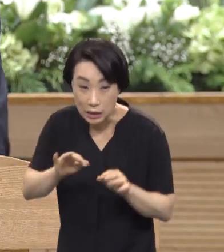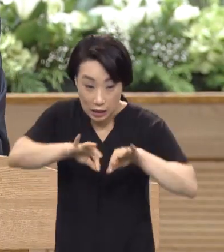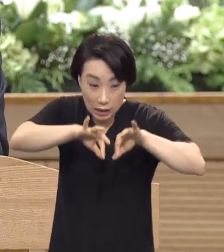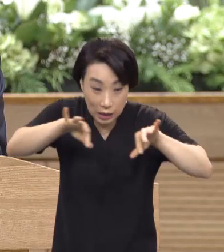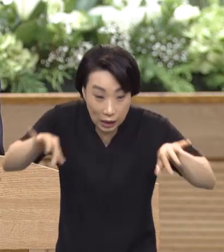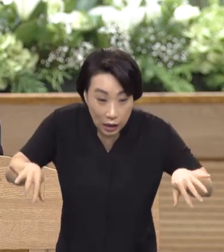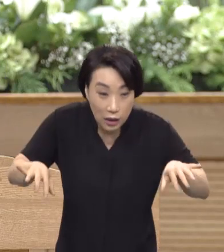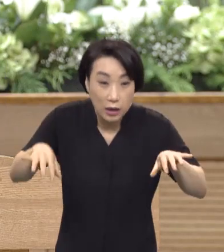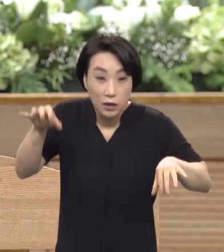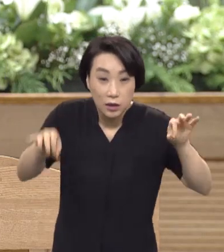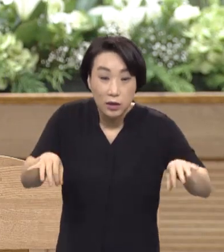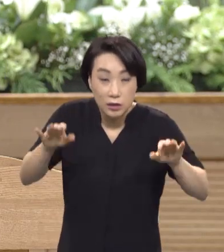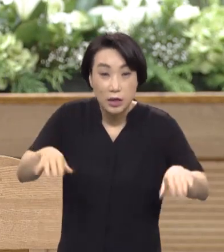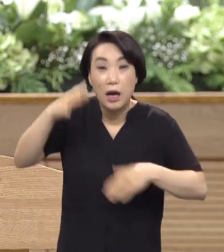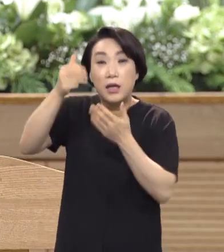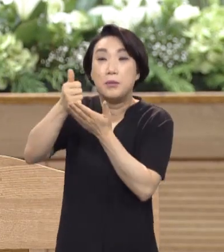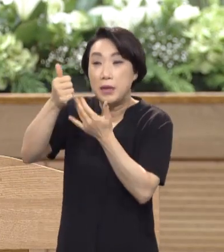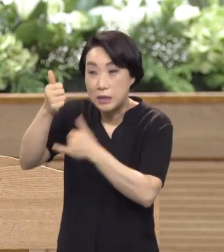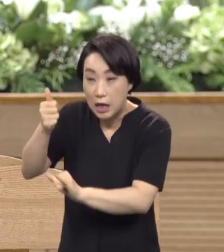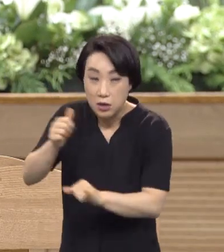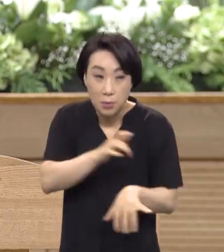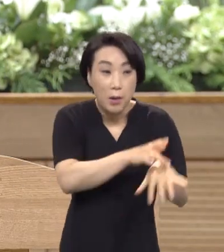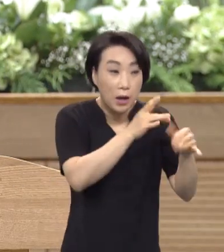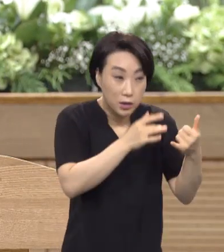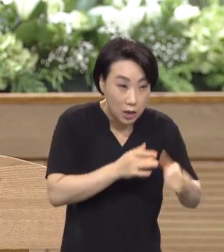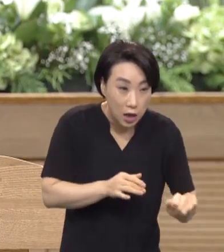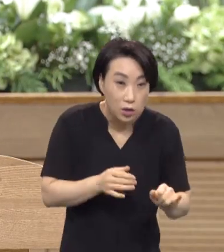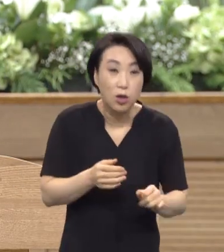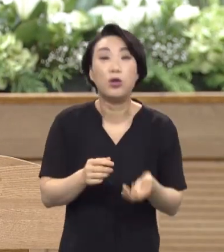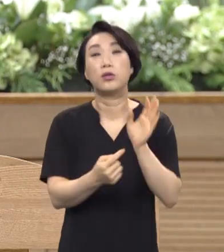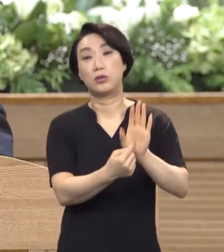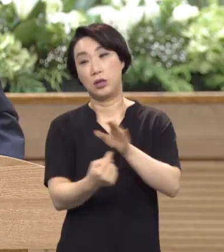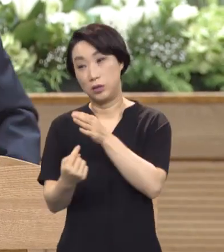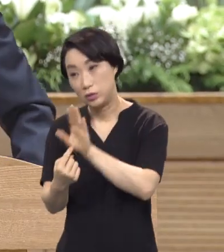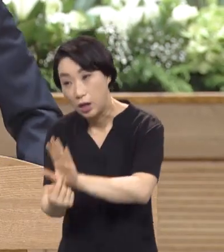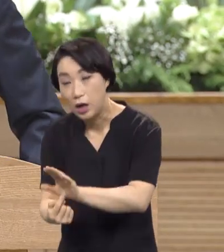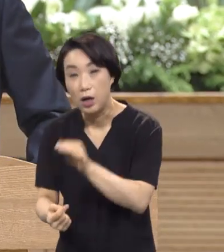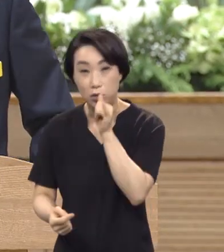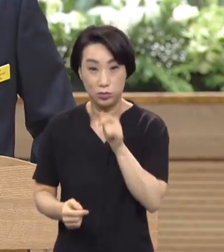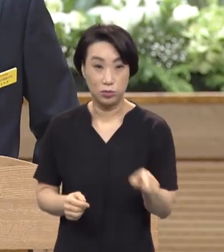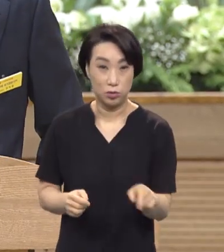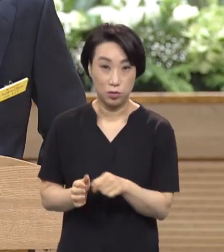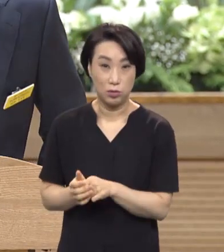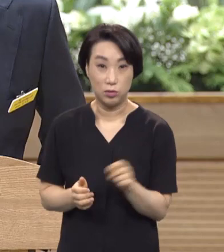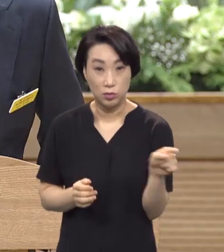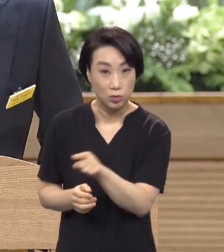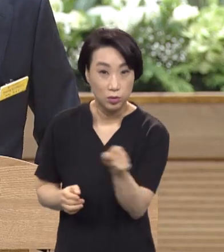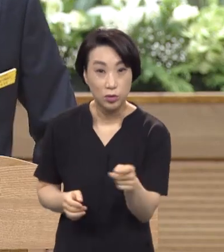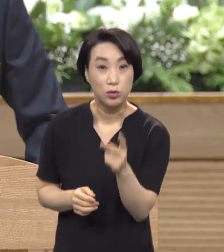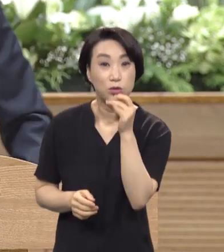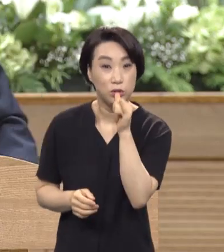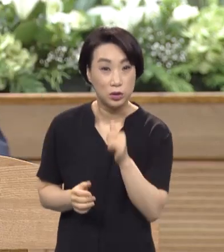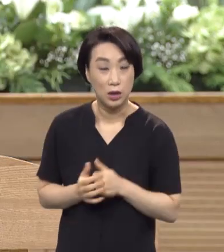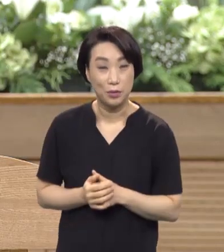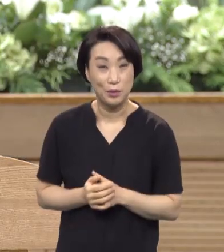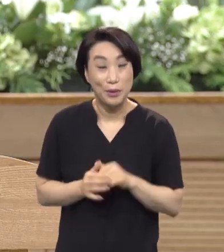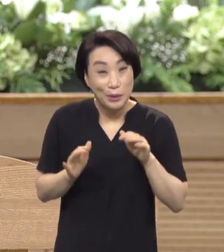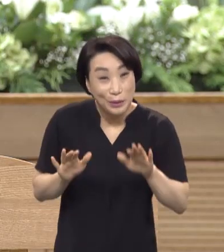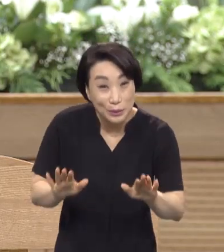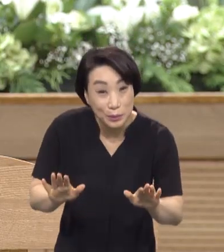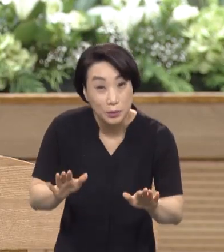따라서 하나님의 자녀들과 마귀의 자녀들이 나타나나니 그랬어요.